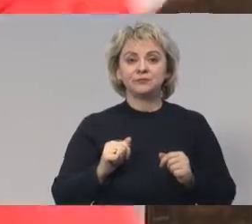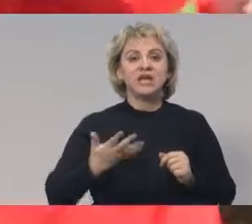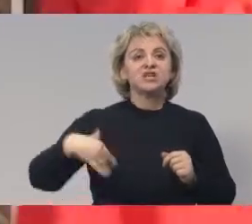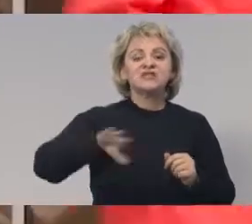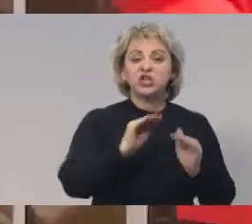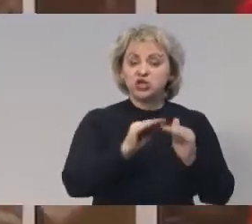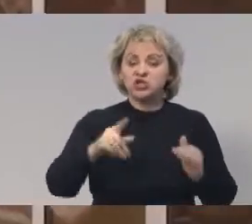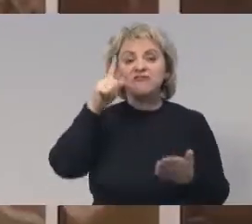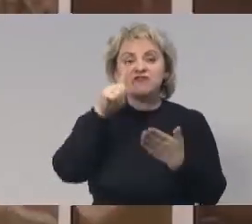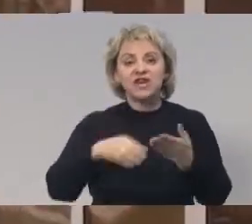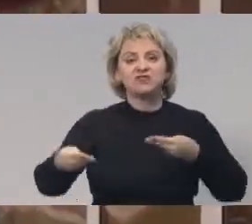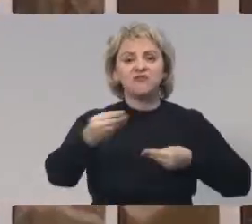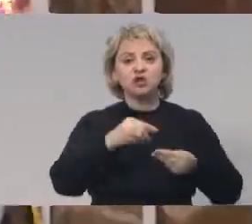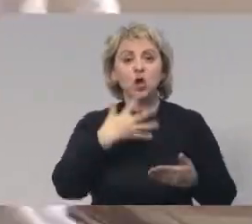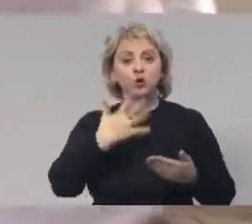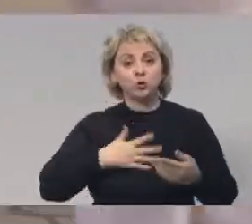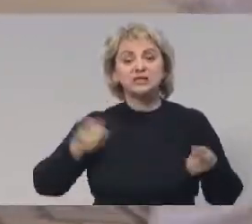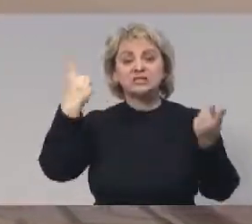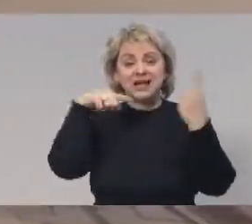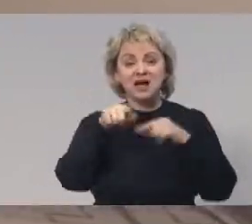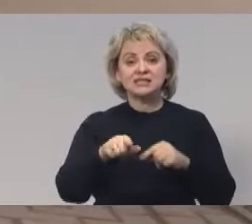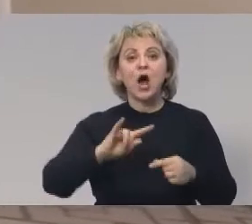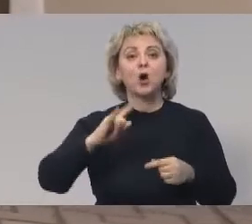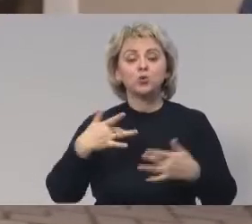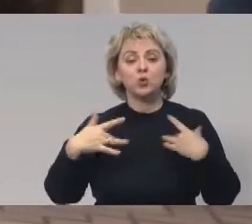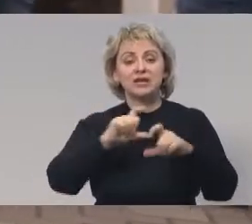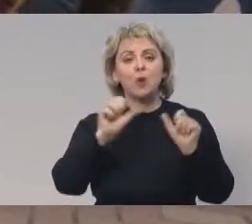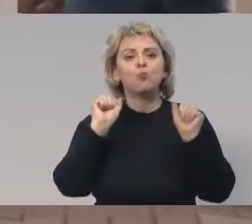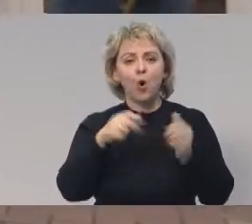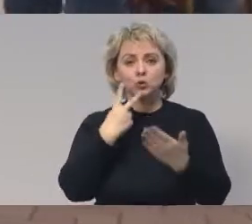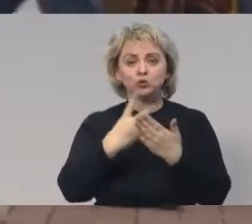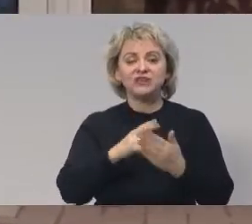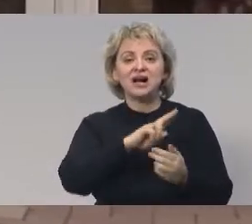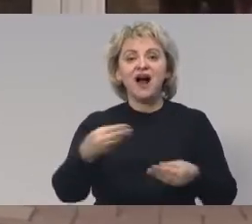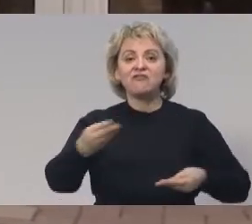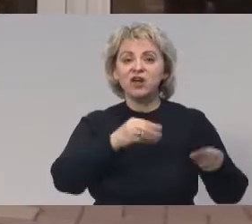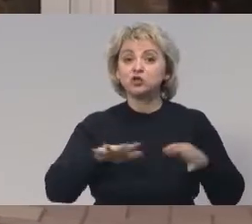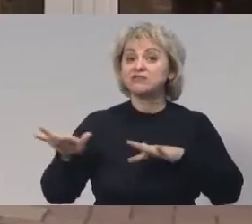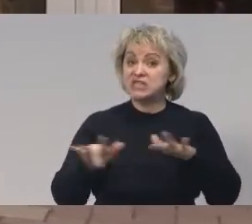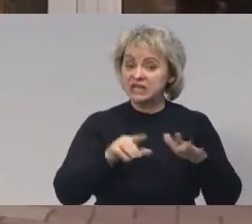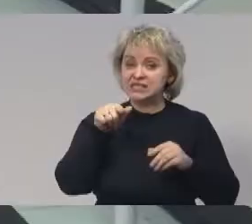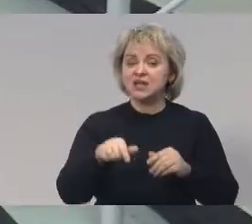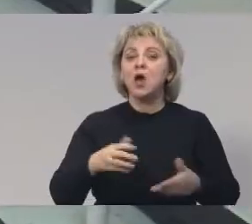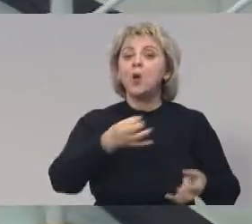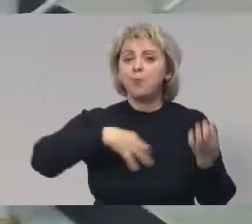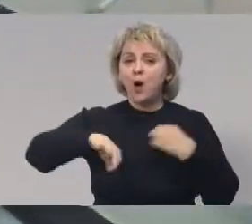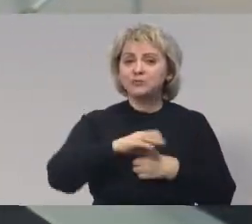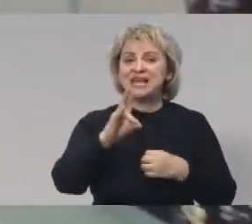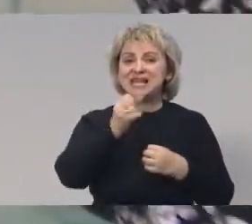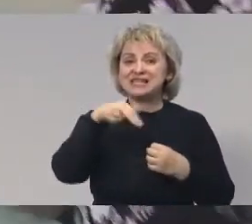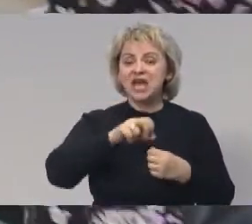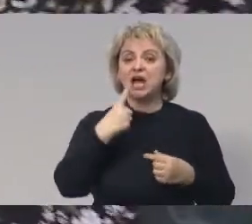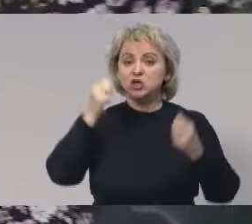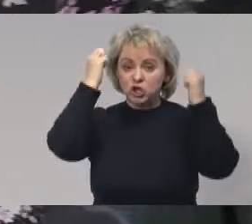Все малыши верят в волшебство и любят сказки. А в кукольном театре они могут увидеть, как волшебство в действии, и пообщаться с Незнайкой,